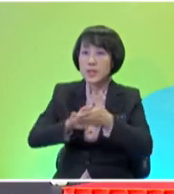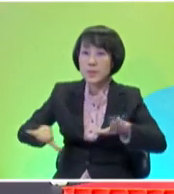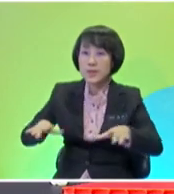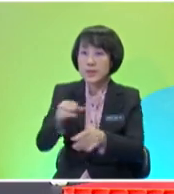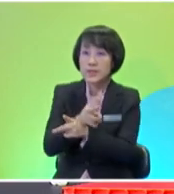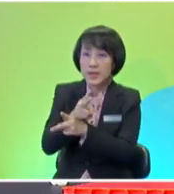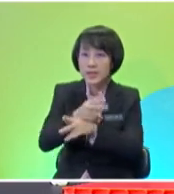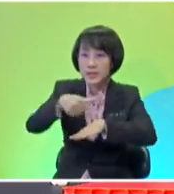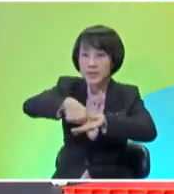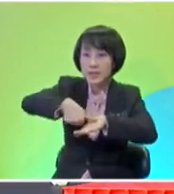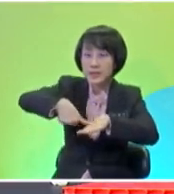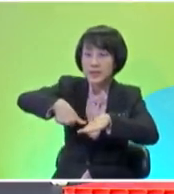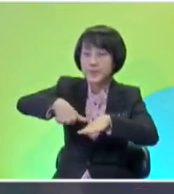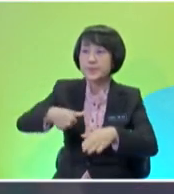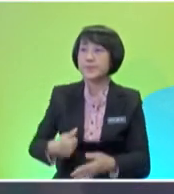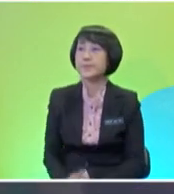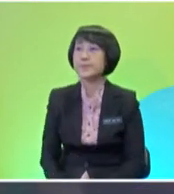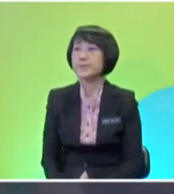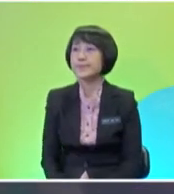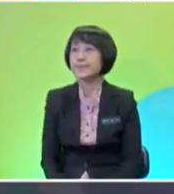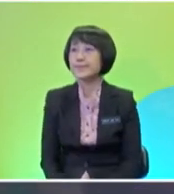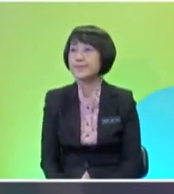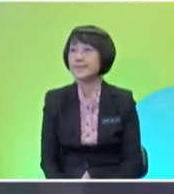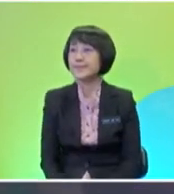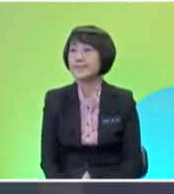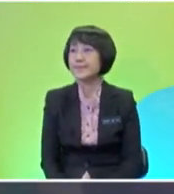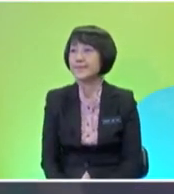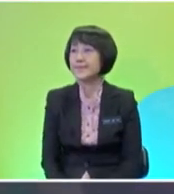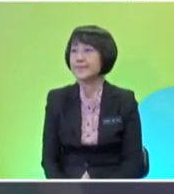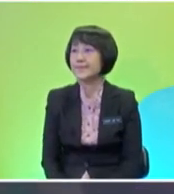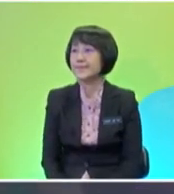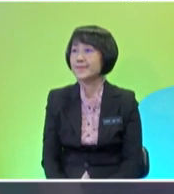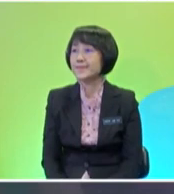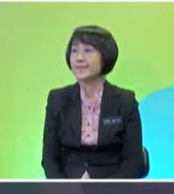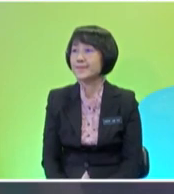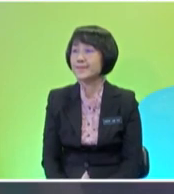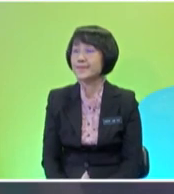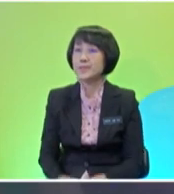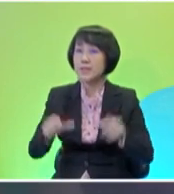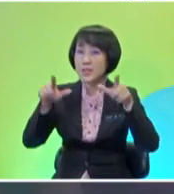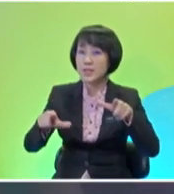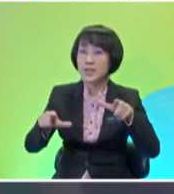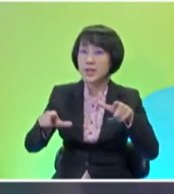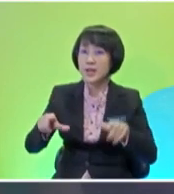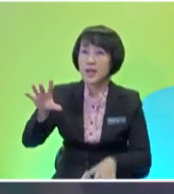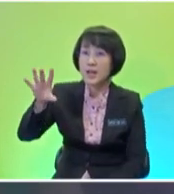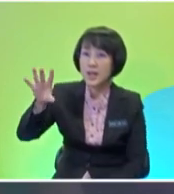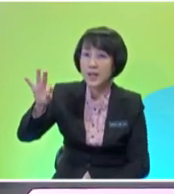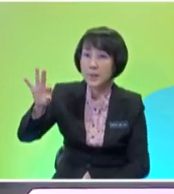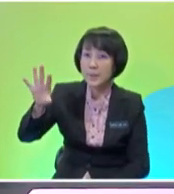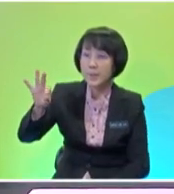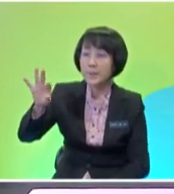saja. Alamak, tetanggal balik. Tetanggal balik, tak apa. Tetanggal kita masukkan gam lagi. Letak gam lagi untuk lekatkan. Hati-hati macam biasa. Hati-hati,